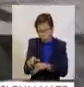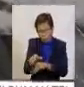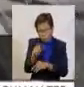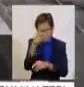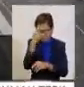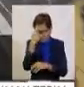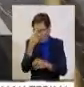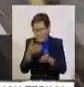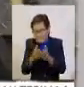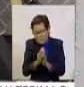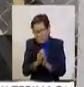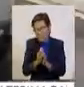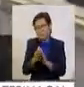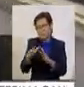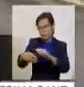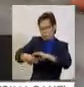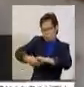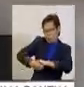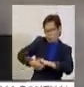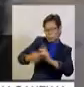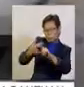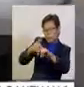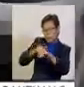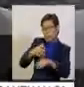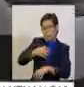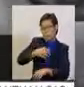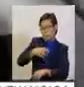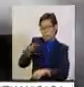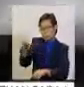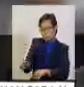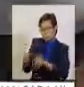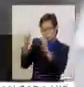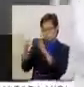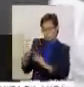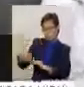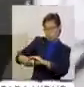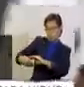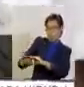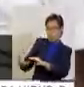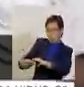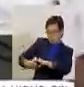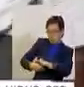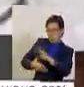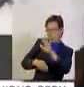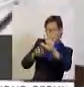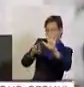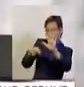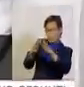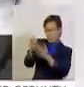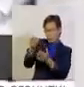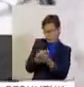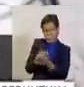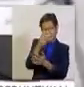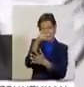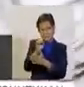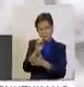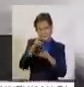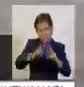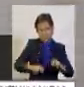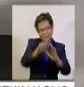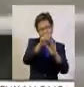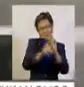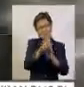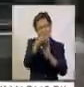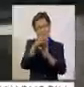suspek meminta dan menerima wang suapan daripada pengadu yang juga seorang guru sebanyak RM5,000. Kes disiasat di bawah